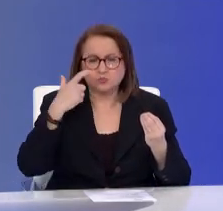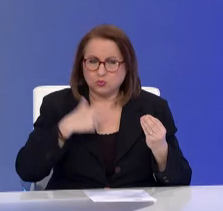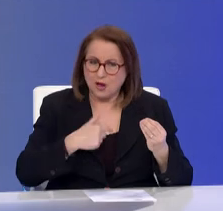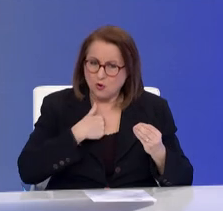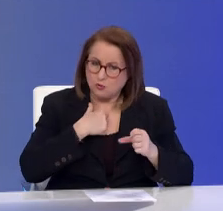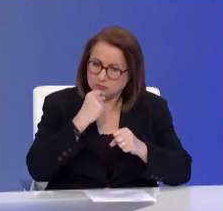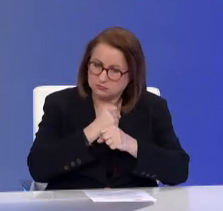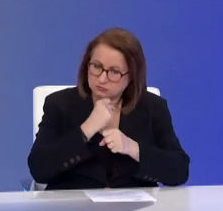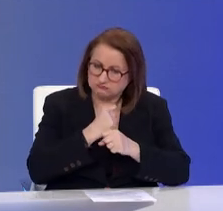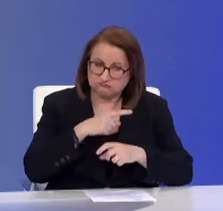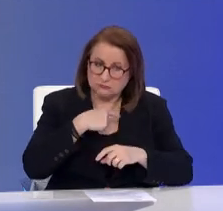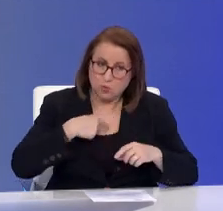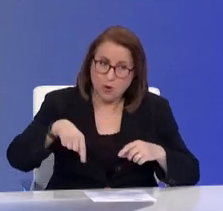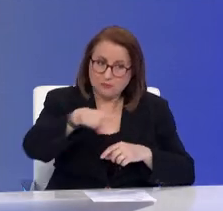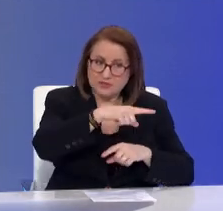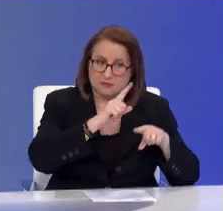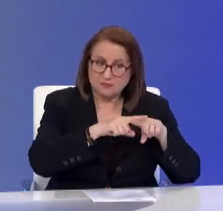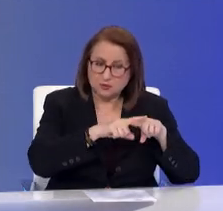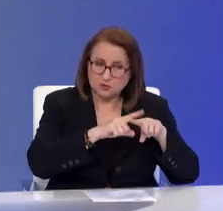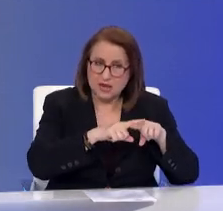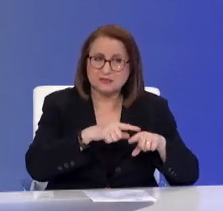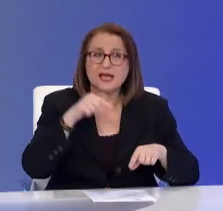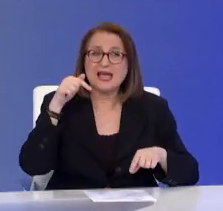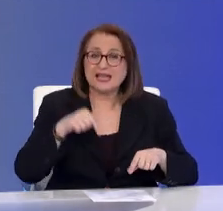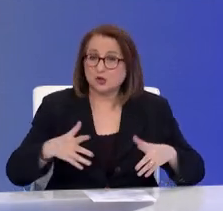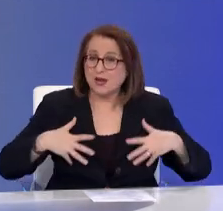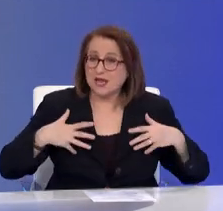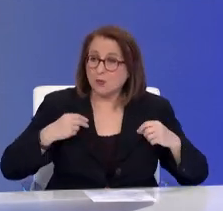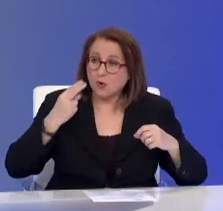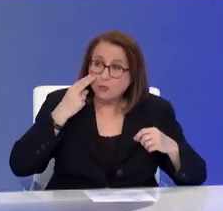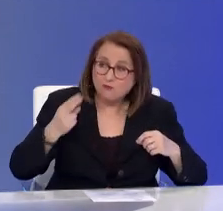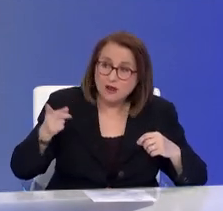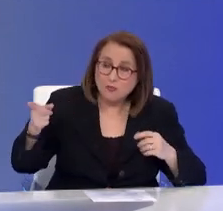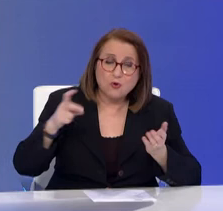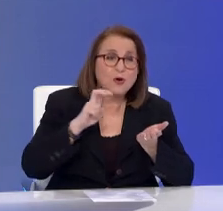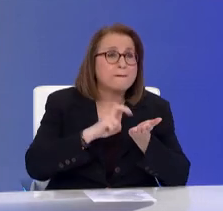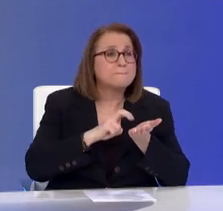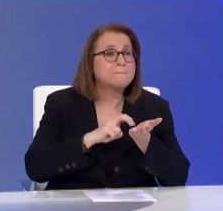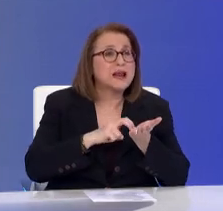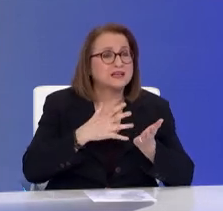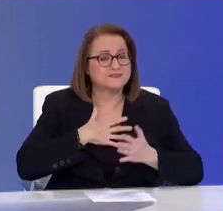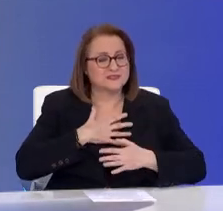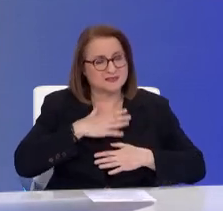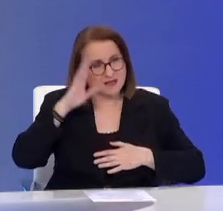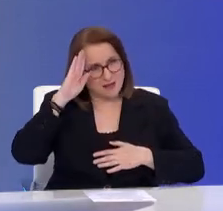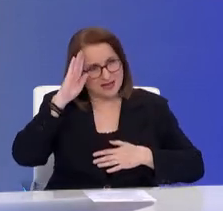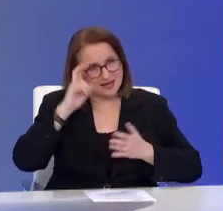που με αντιπροσωπεύει στην απονομή του βραβείου ο